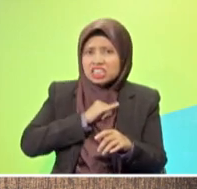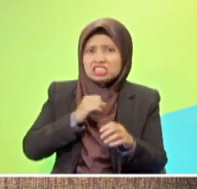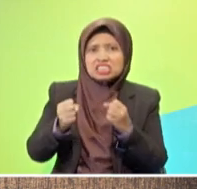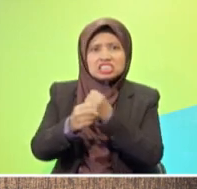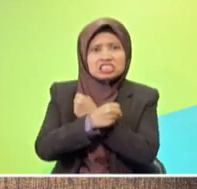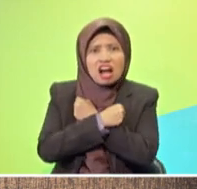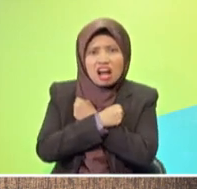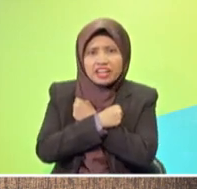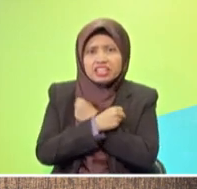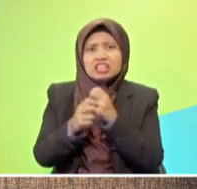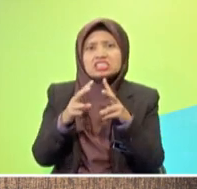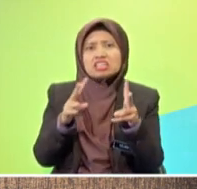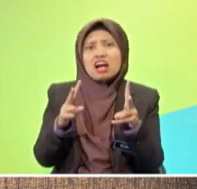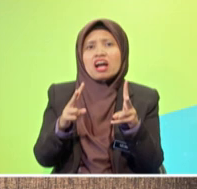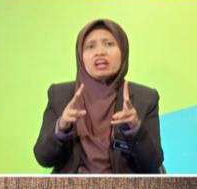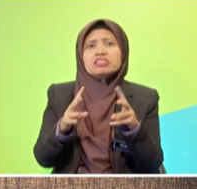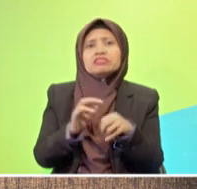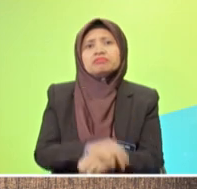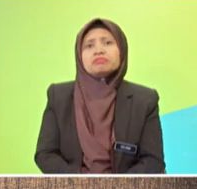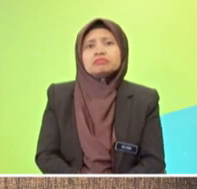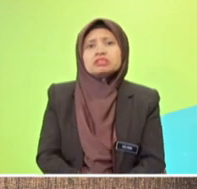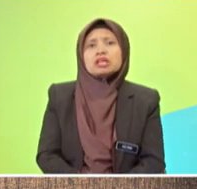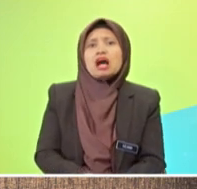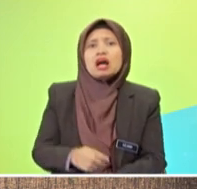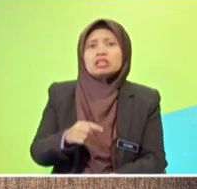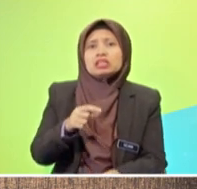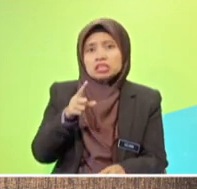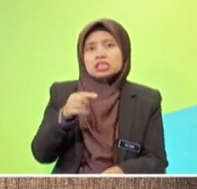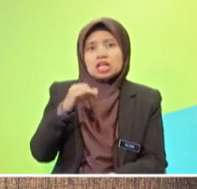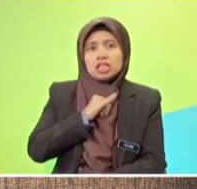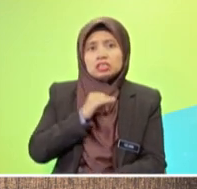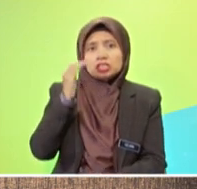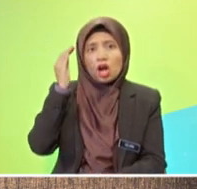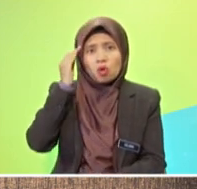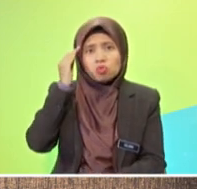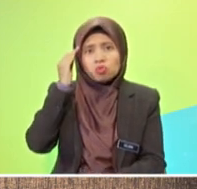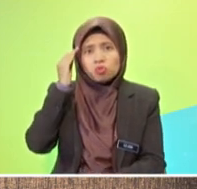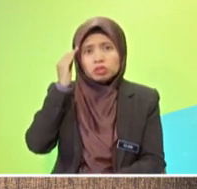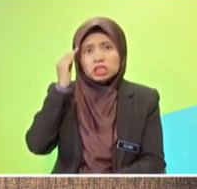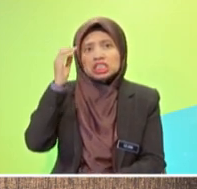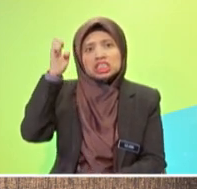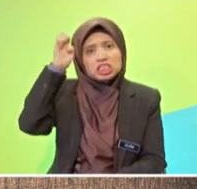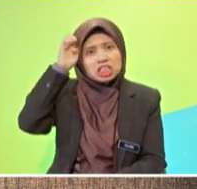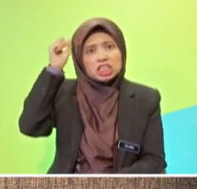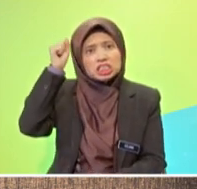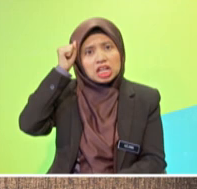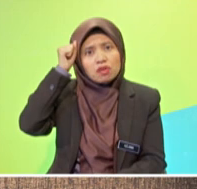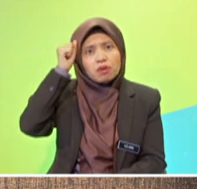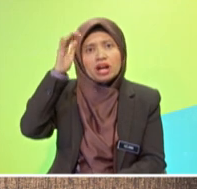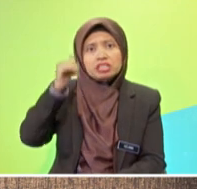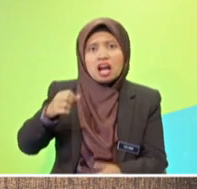lambung saya tahu Abang Abang betul-betul pasti luka bahwa ences Jawa itu yang